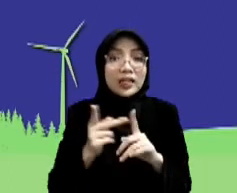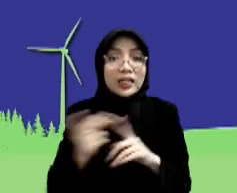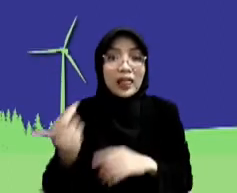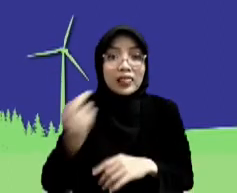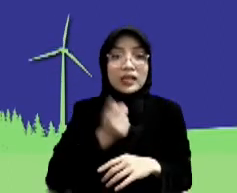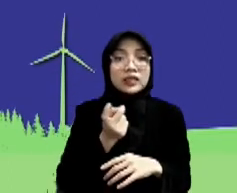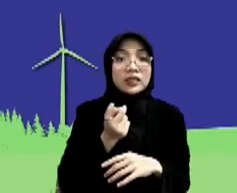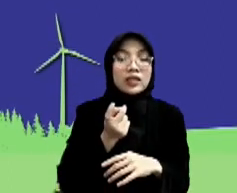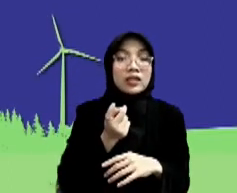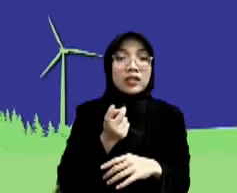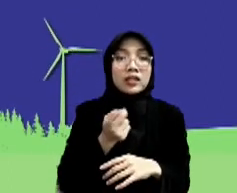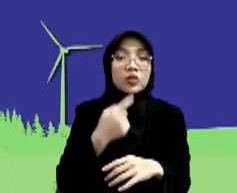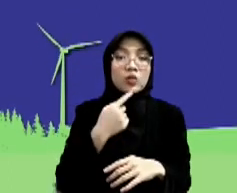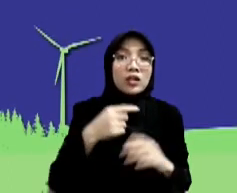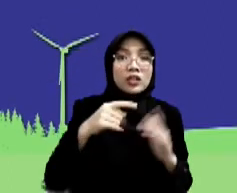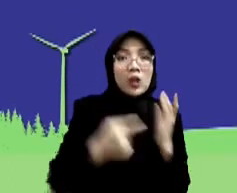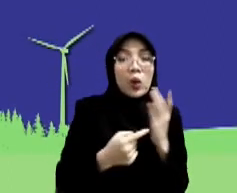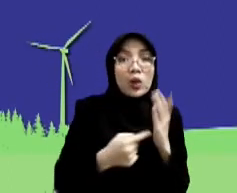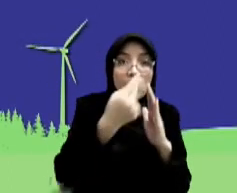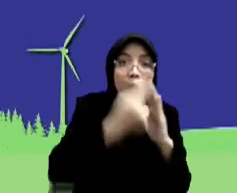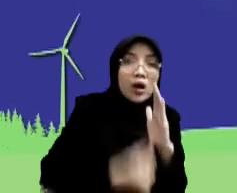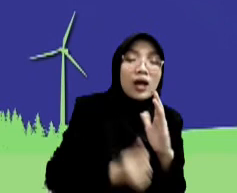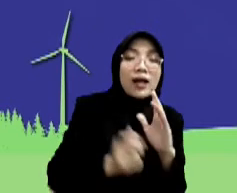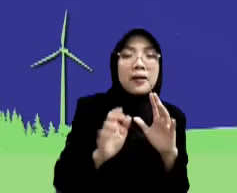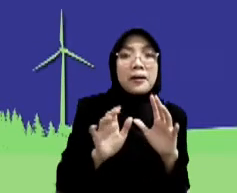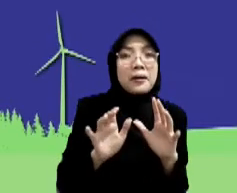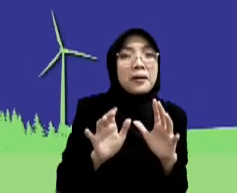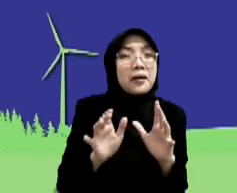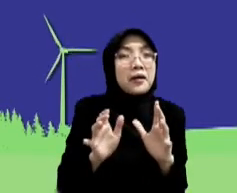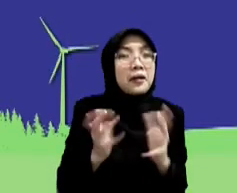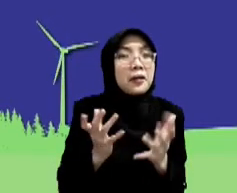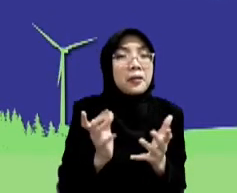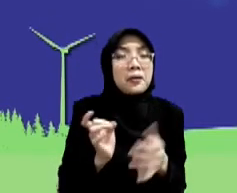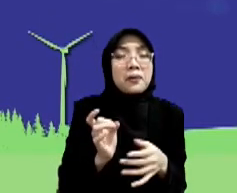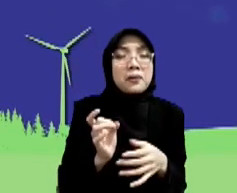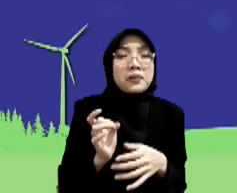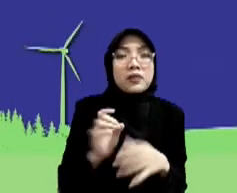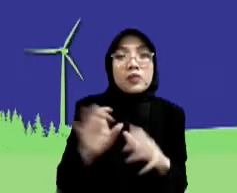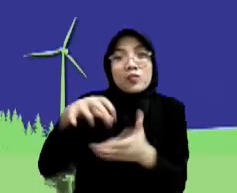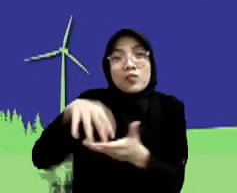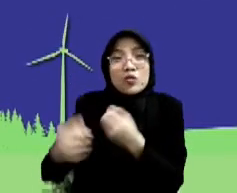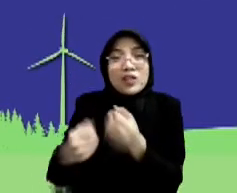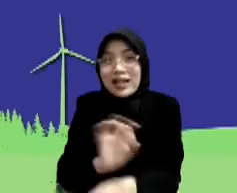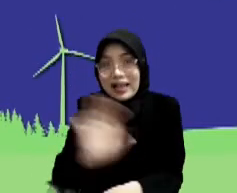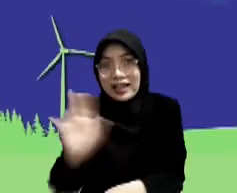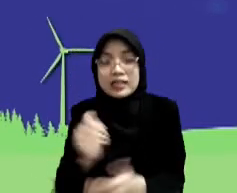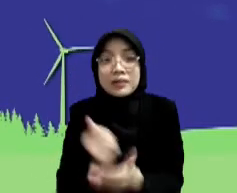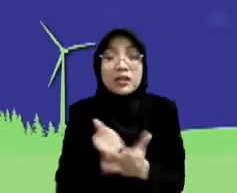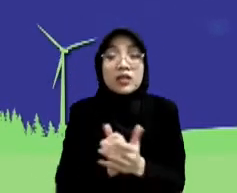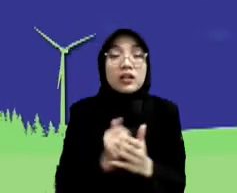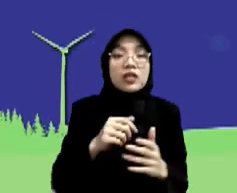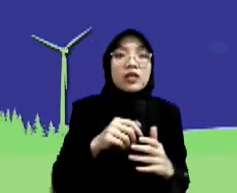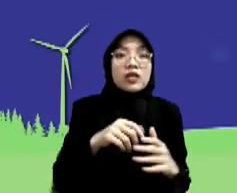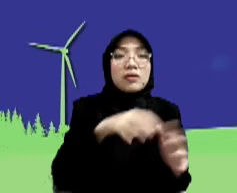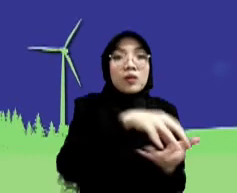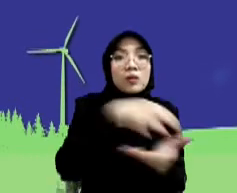dari segi fintech atau atau eh apa namanya other other types of companies those type of companies are different to